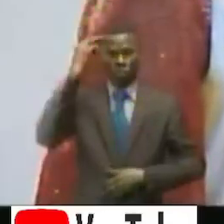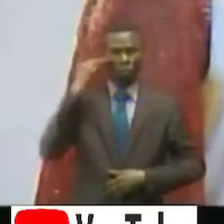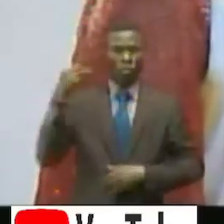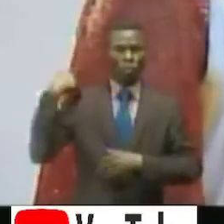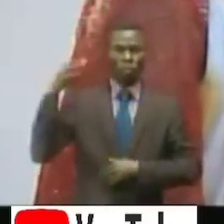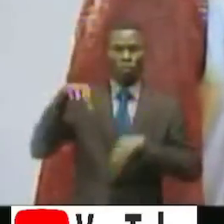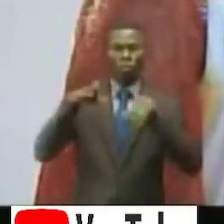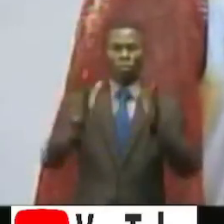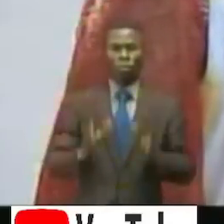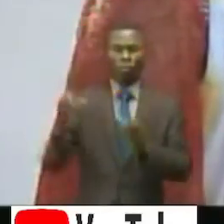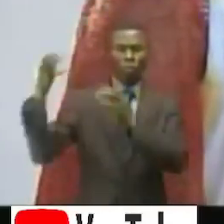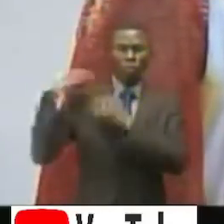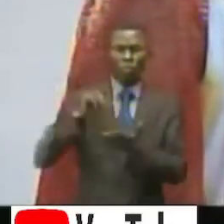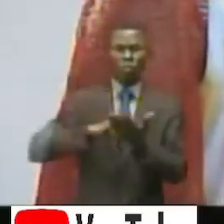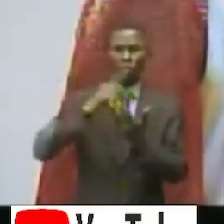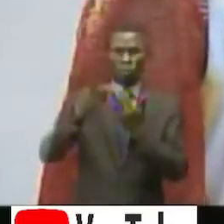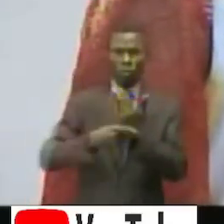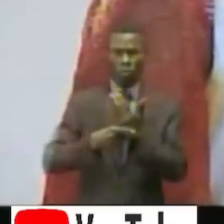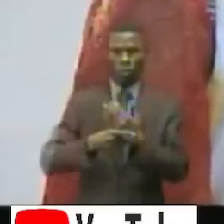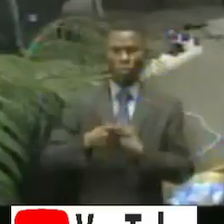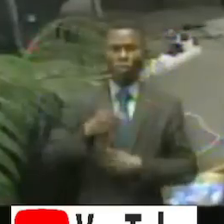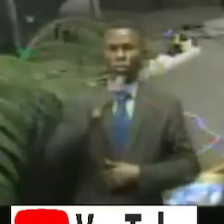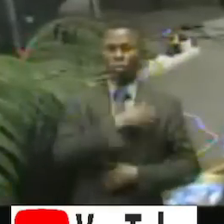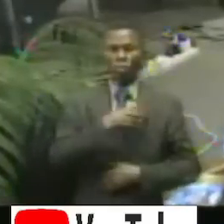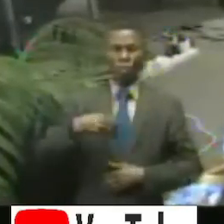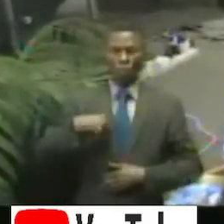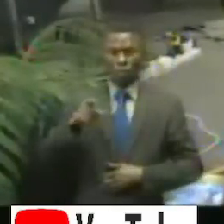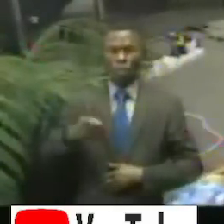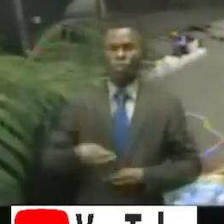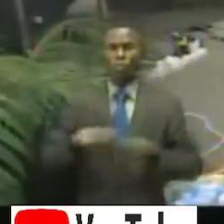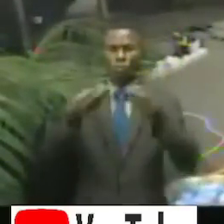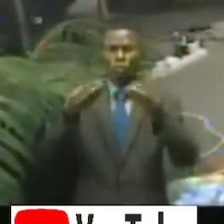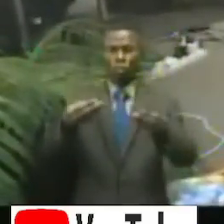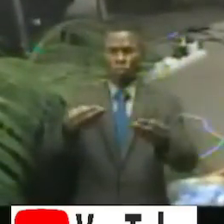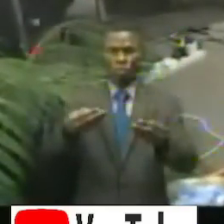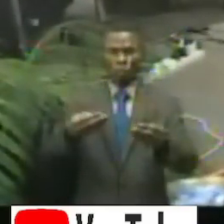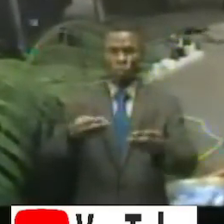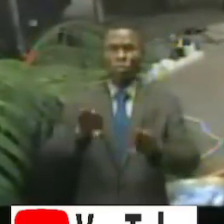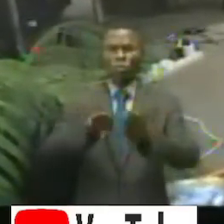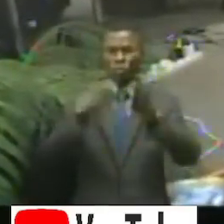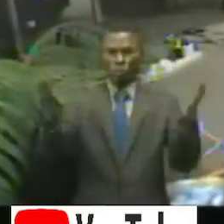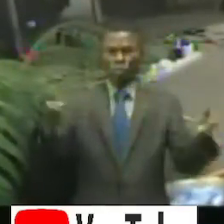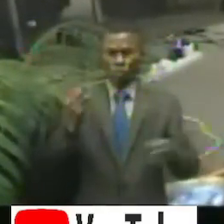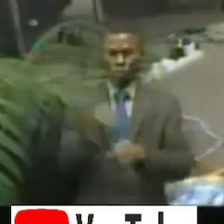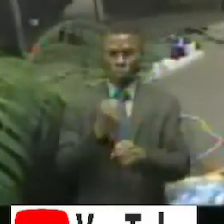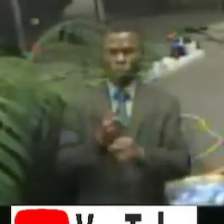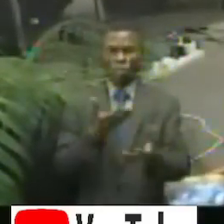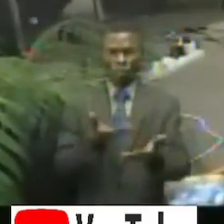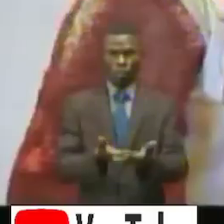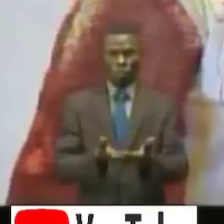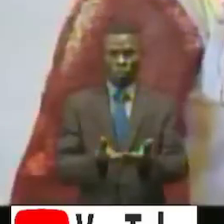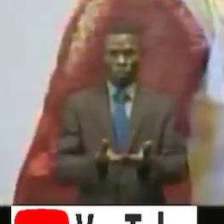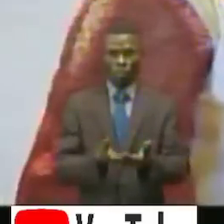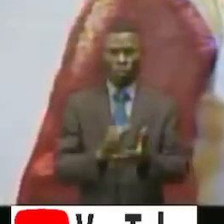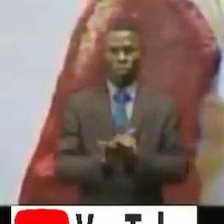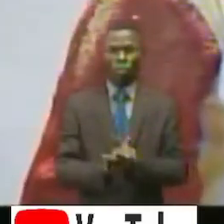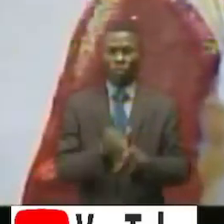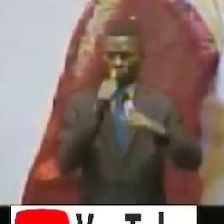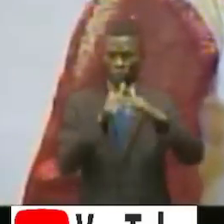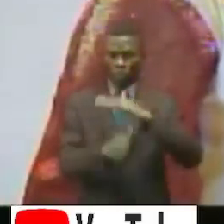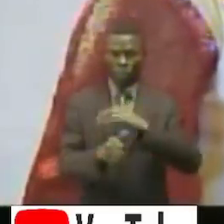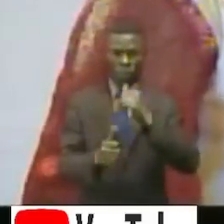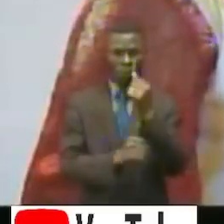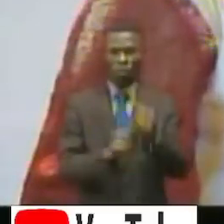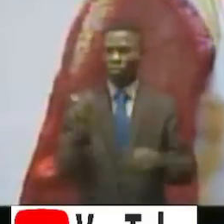d'État congolais en charge du plan, Judith Suminois, qui a donné les feux verts de ses travaux. Il n'est un secret pour